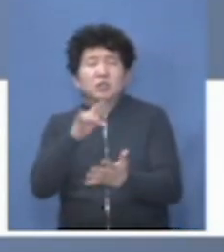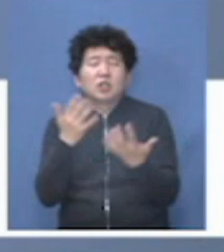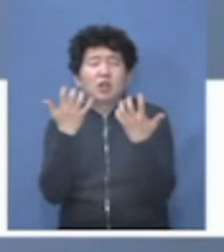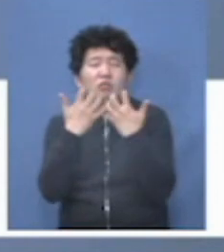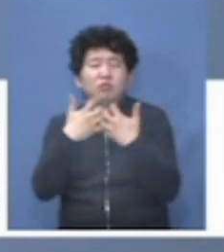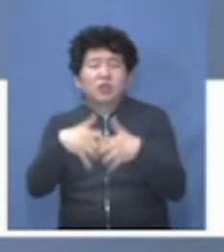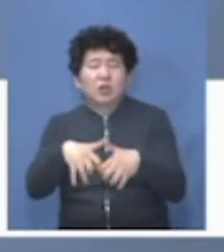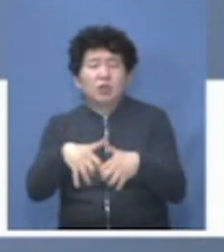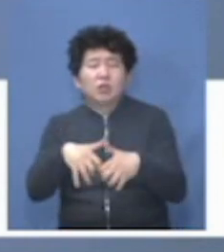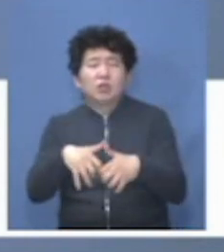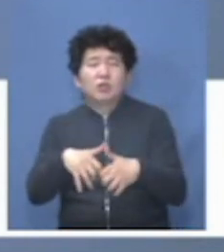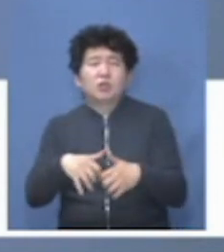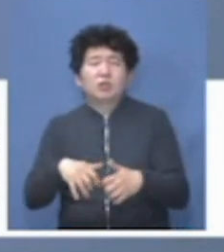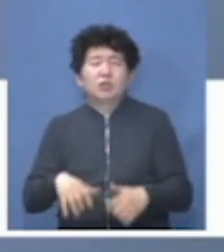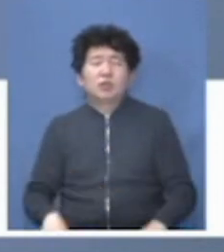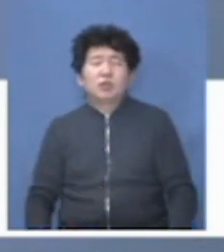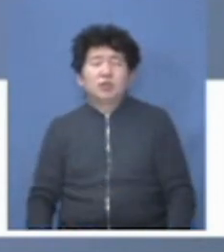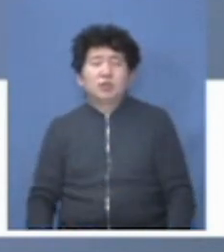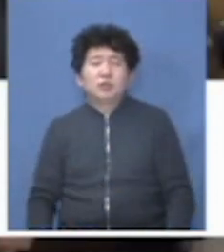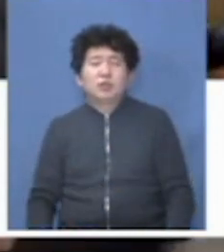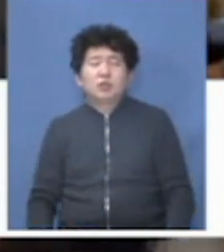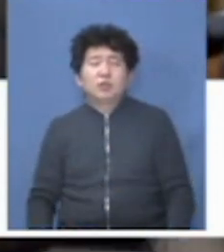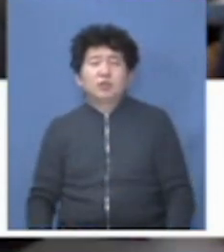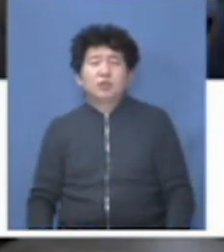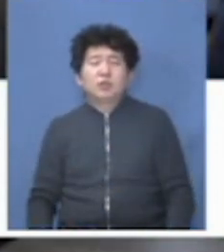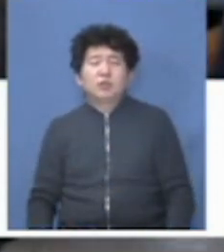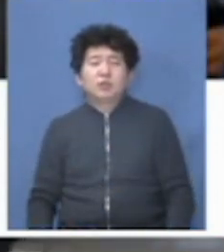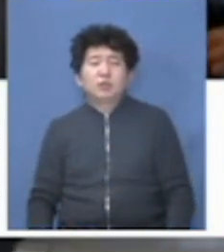ісін жеделдету қажет екендігін айтты.